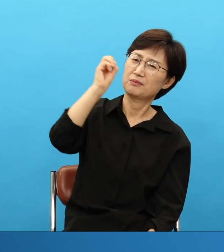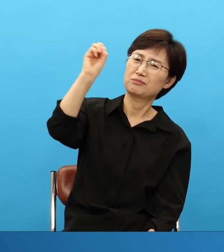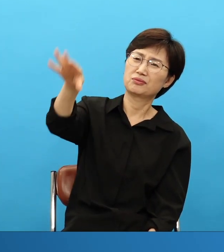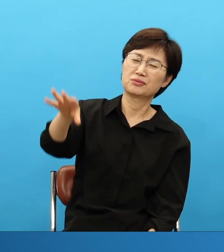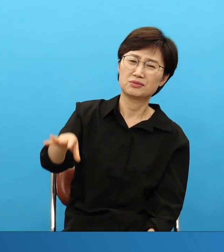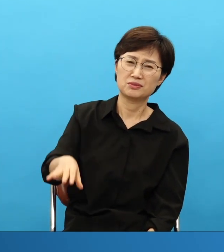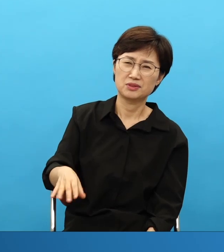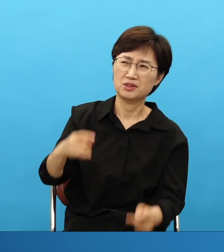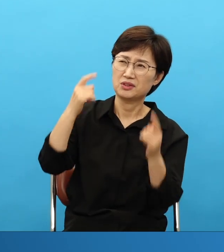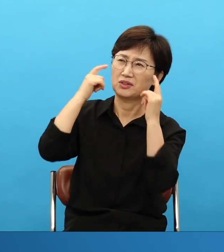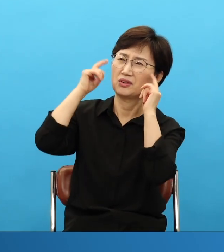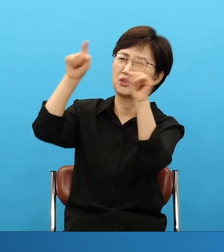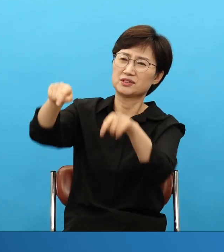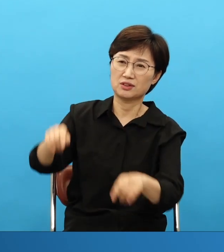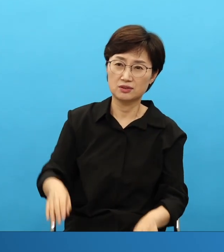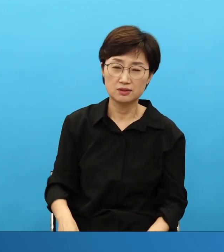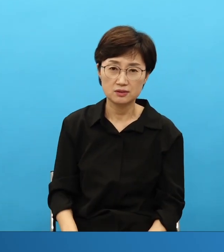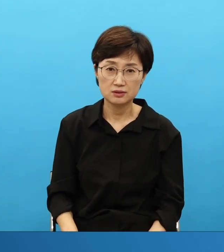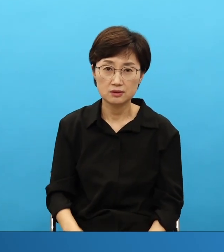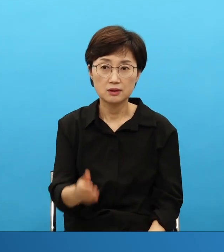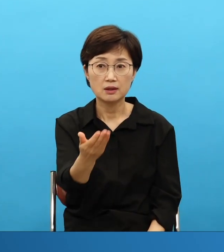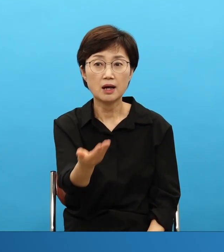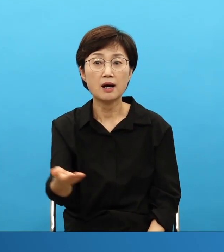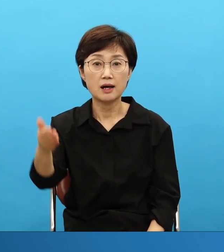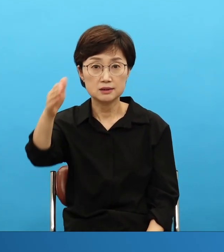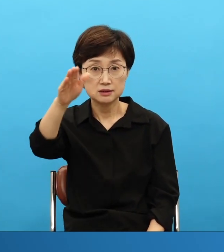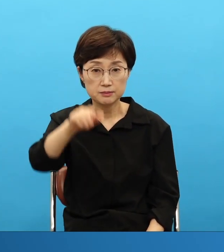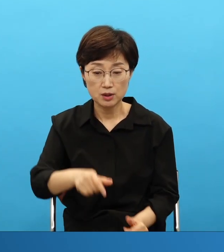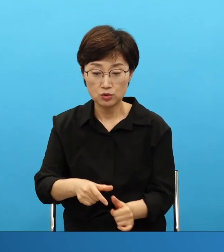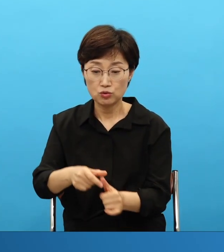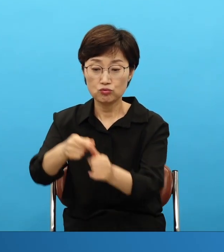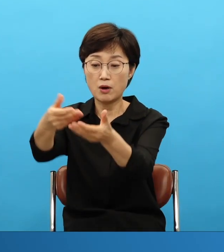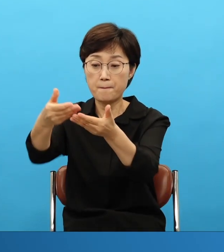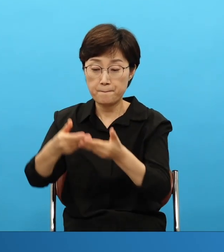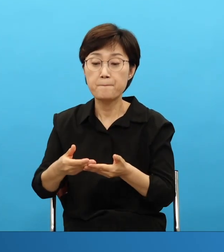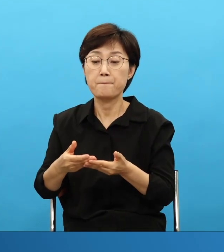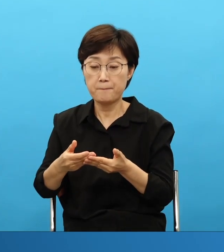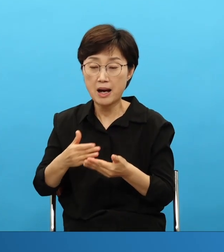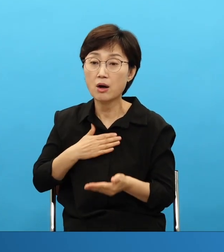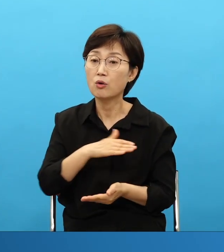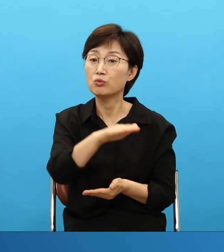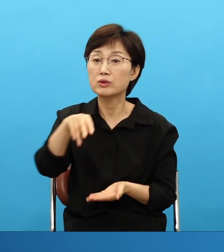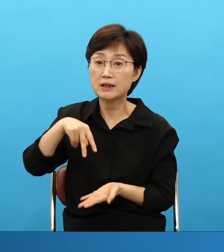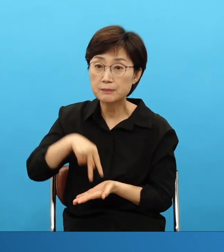것이다 구원얻을 우리에게는 하나님의 능력이